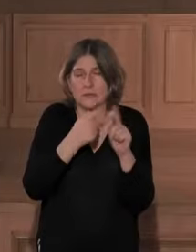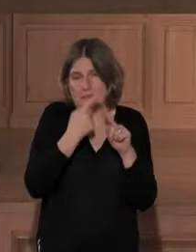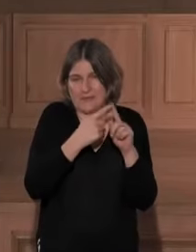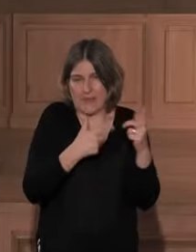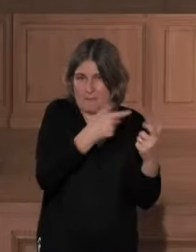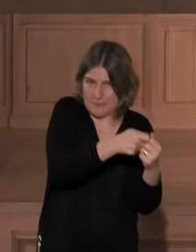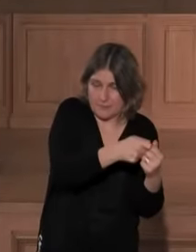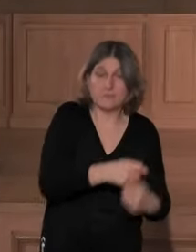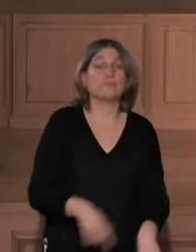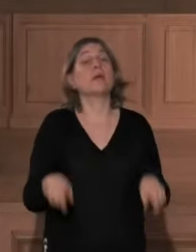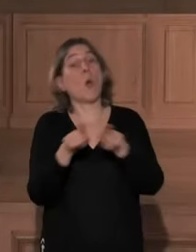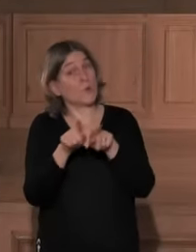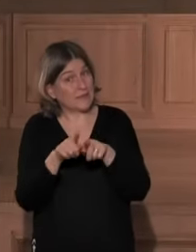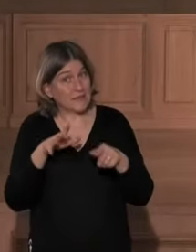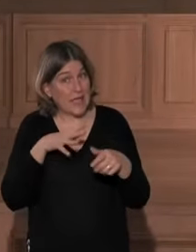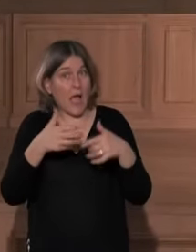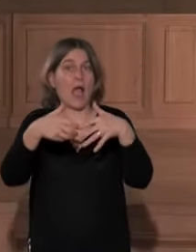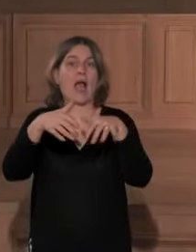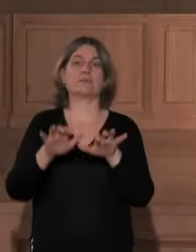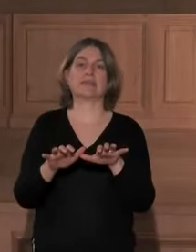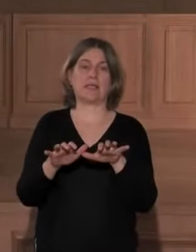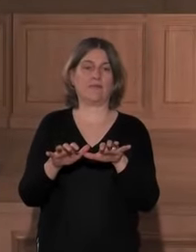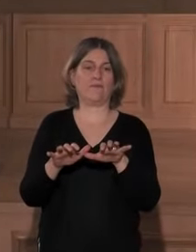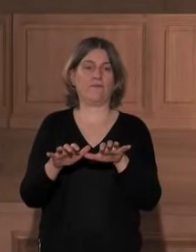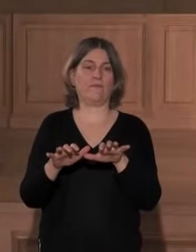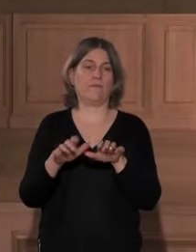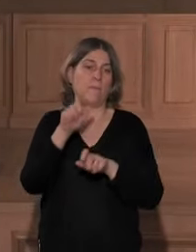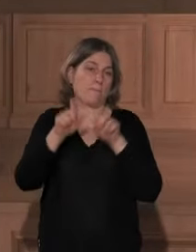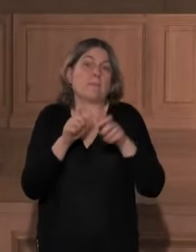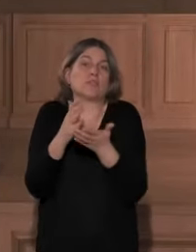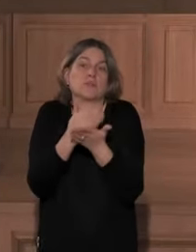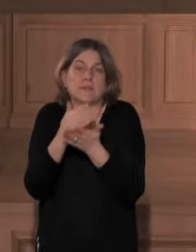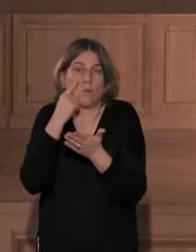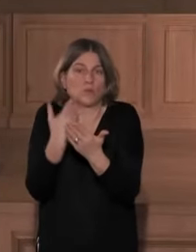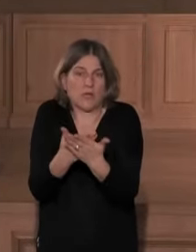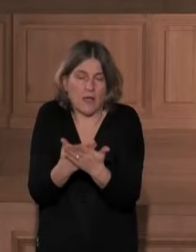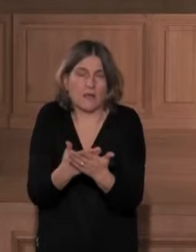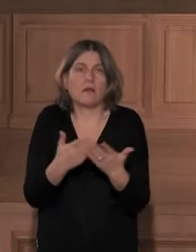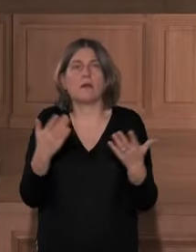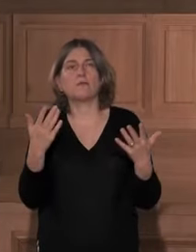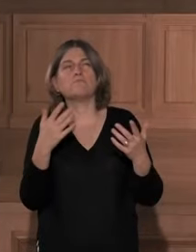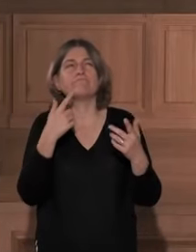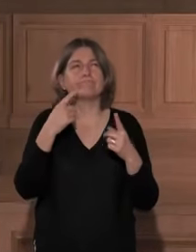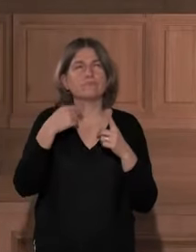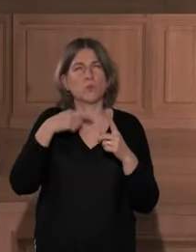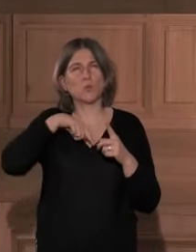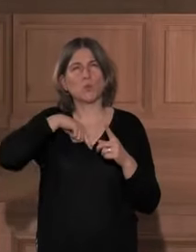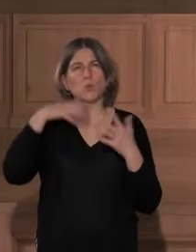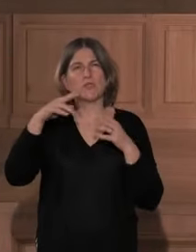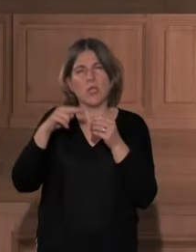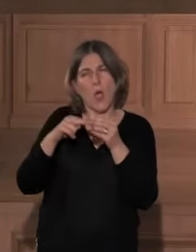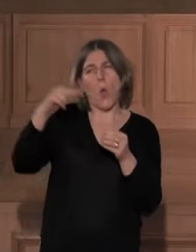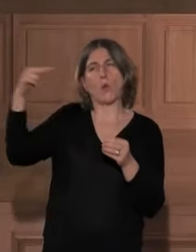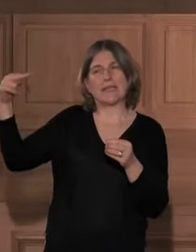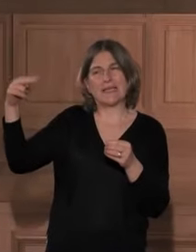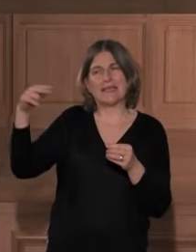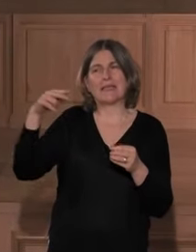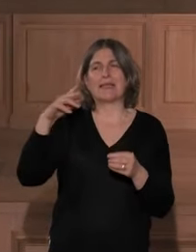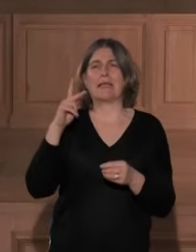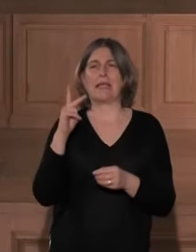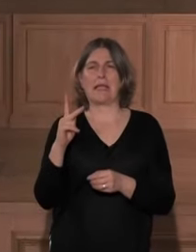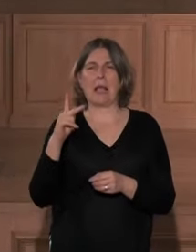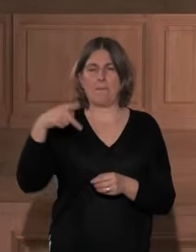y a le personnel administratif. Mais ce n'est pas beaucoup au ratio. On a publié une audite de KPMG, on voulait une audite